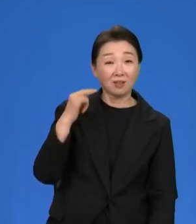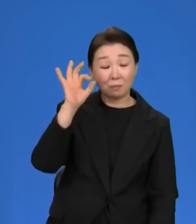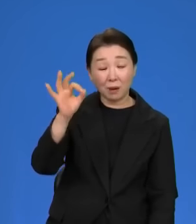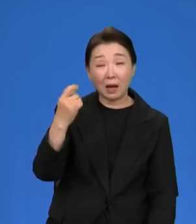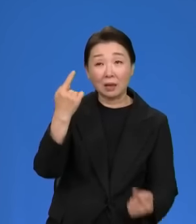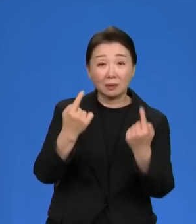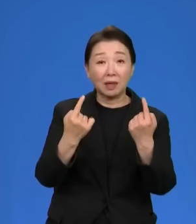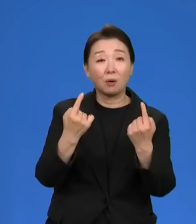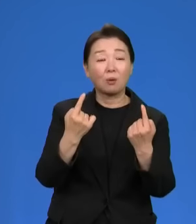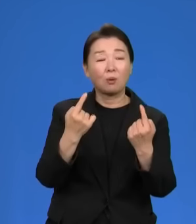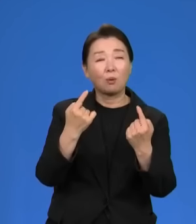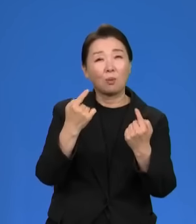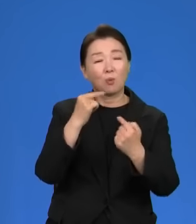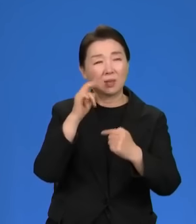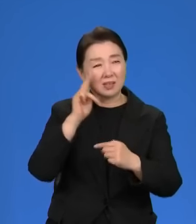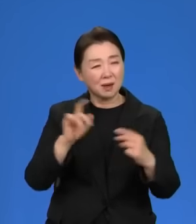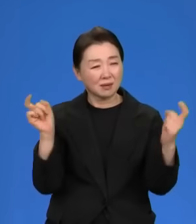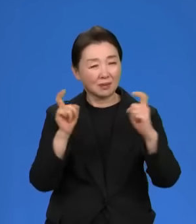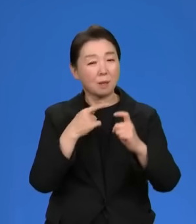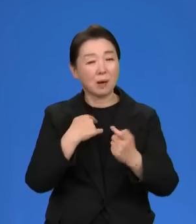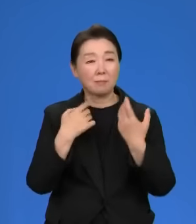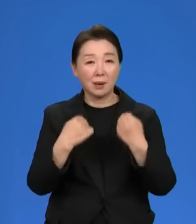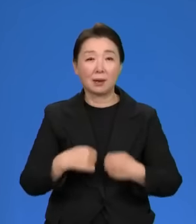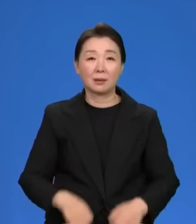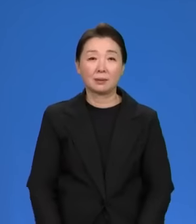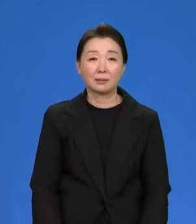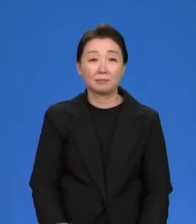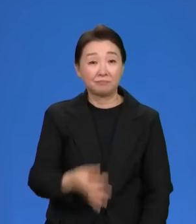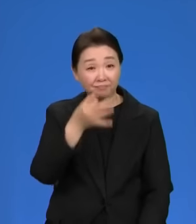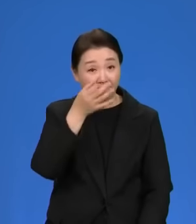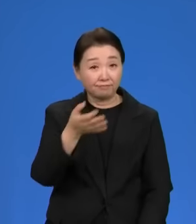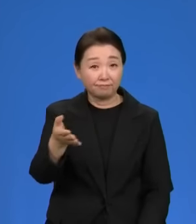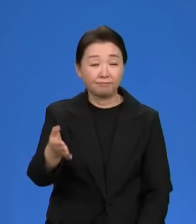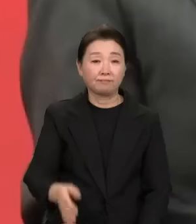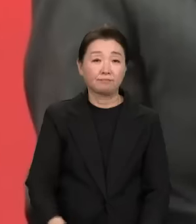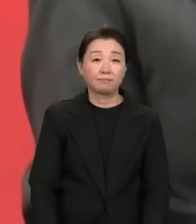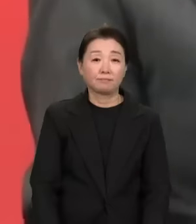더 흔하게, 더 심하게 싸운 적도 많이 있습니다. 한번 보고 가시죠.